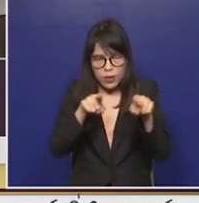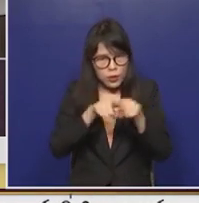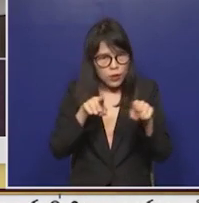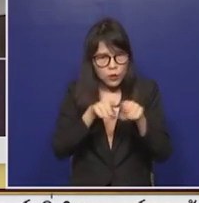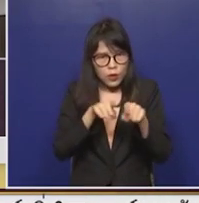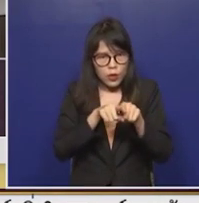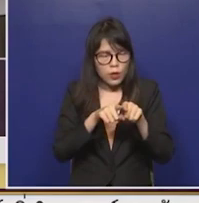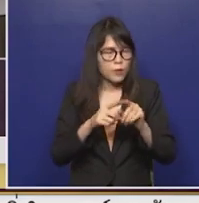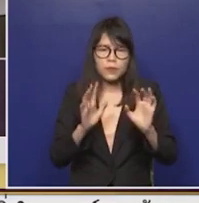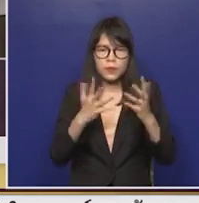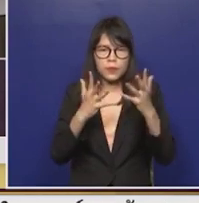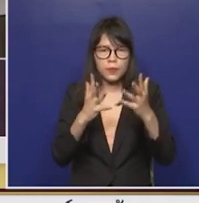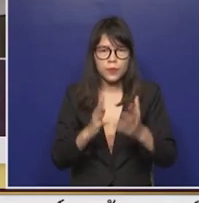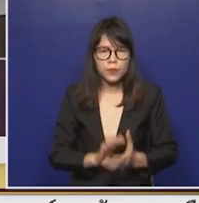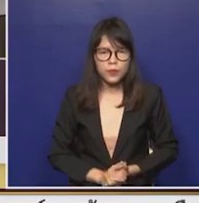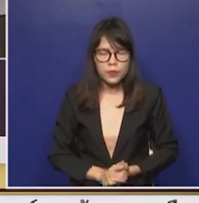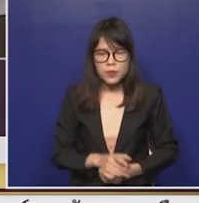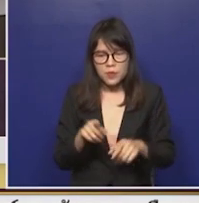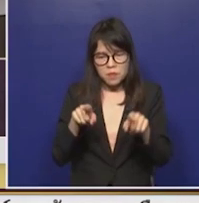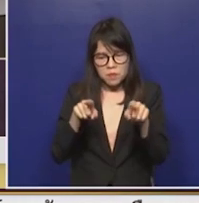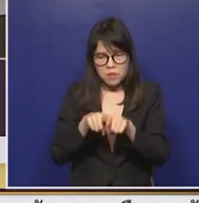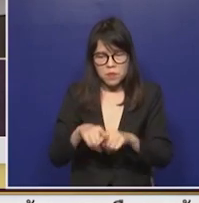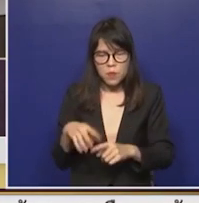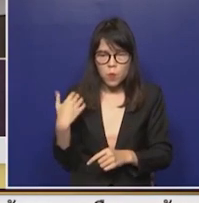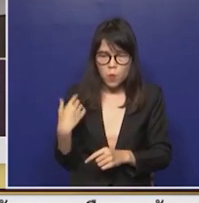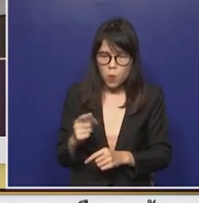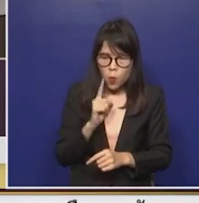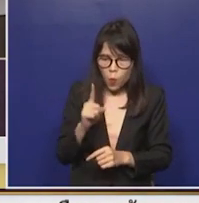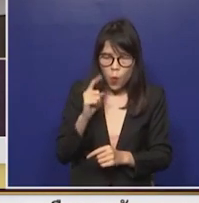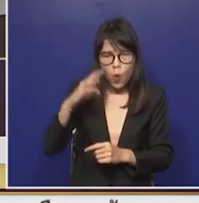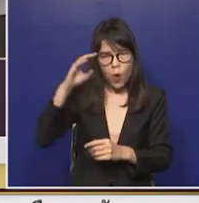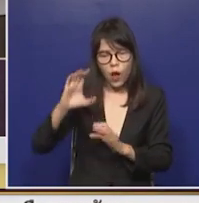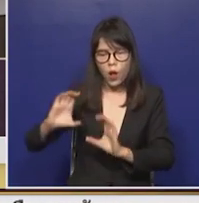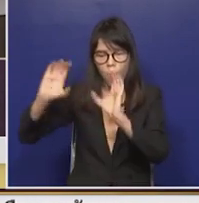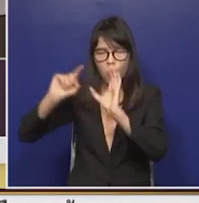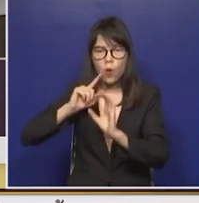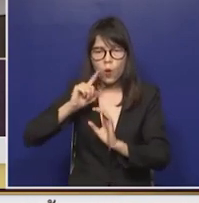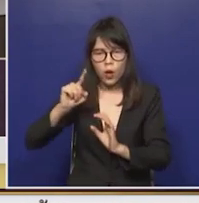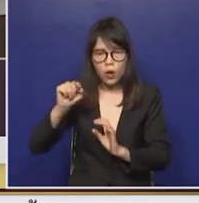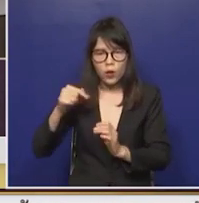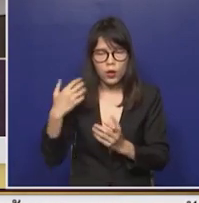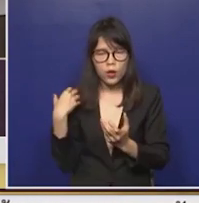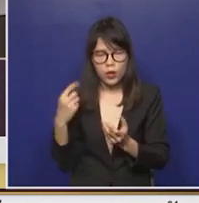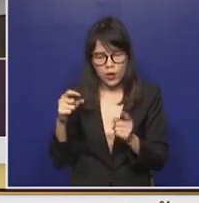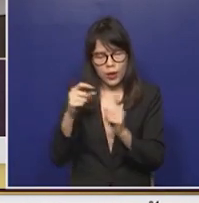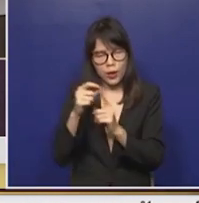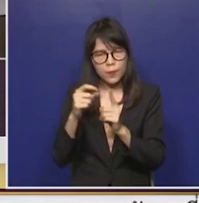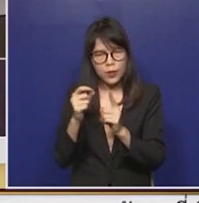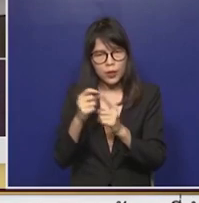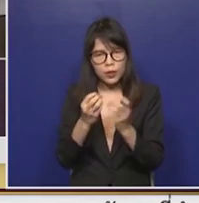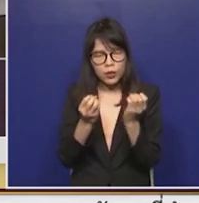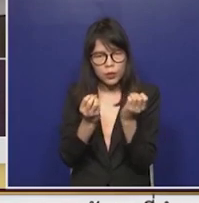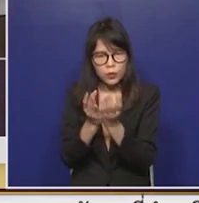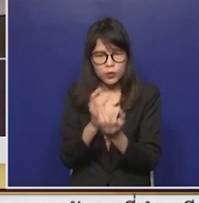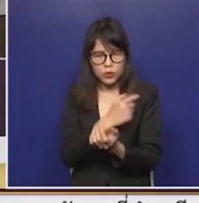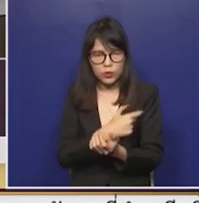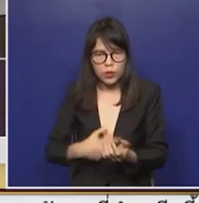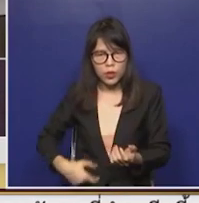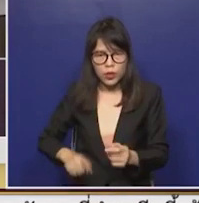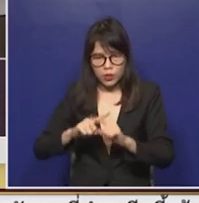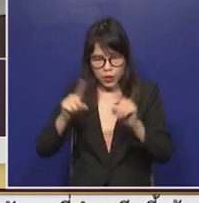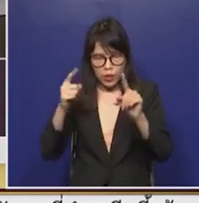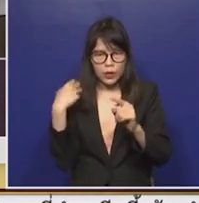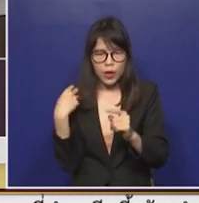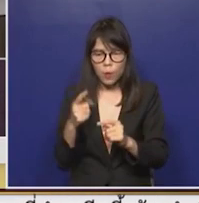บาลไม่ได้มีการข้อความใดอันเป็นการล่วงละเมิดต่อสถาบันกษัตริย์แต่เป็นการกล่าวหารัฐบาลอย่างรุนแ